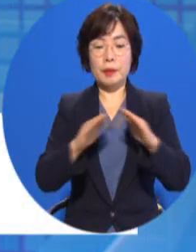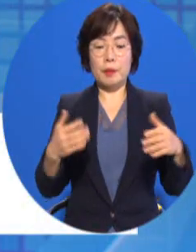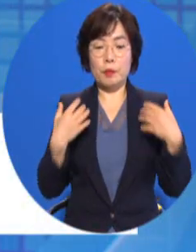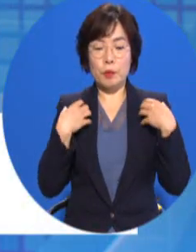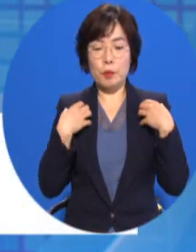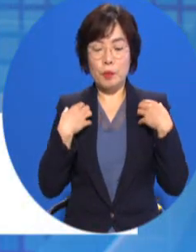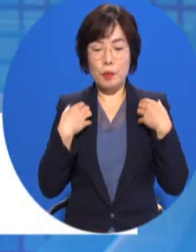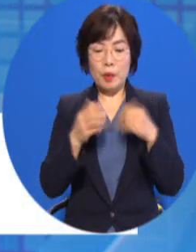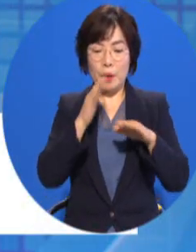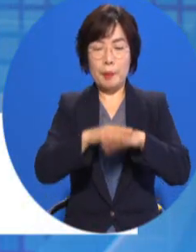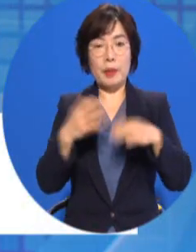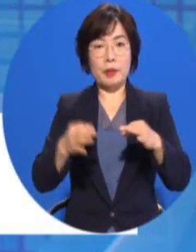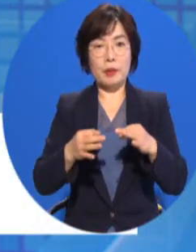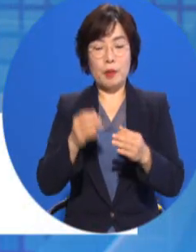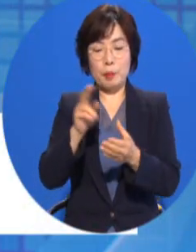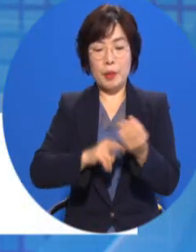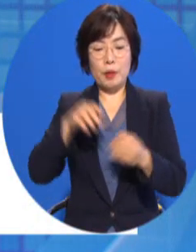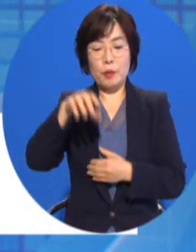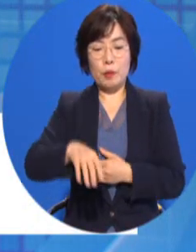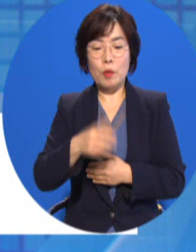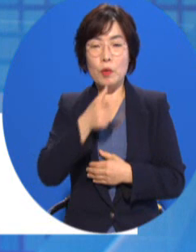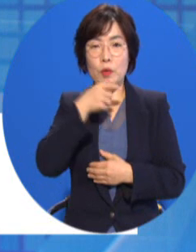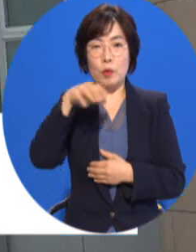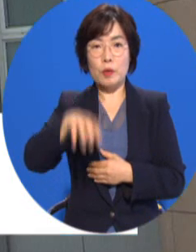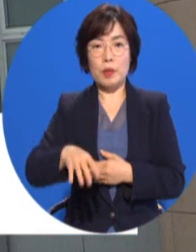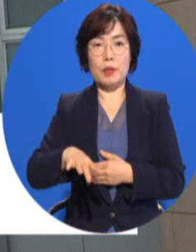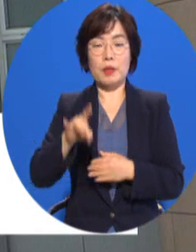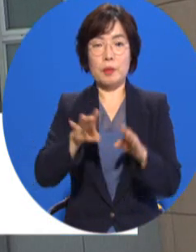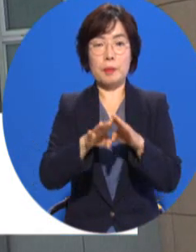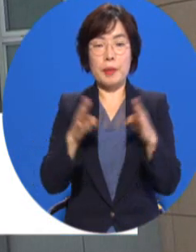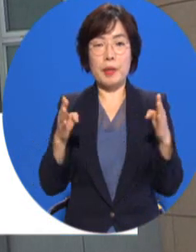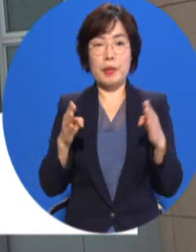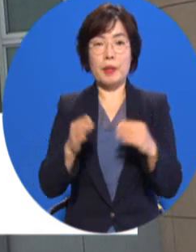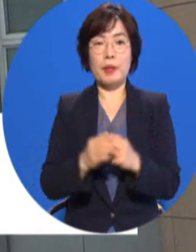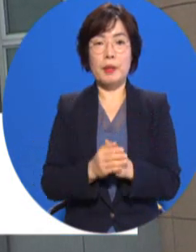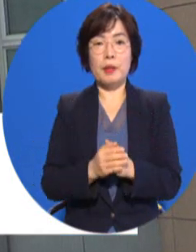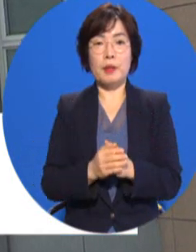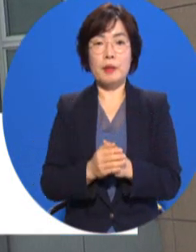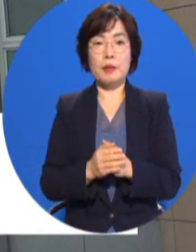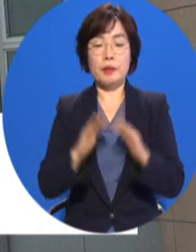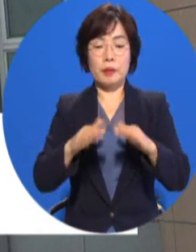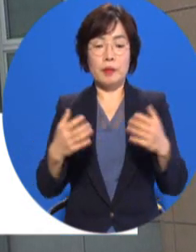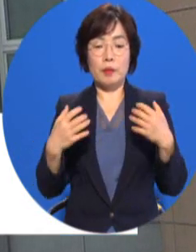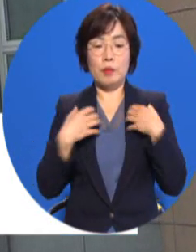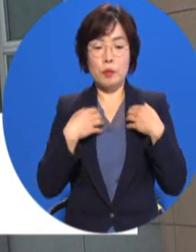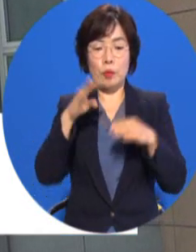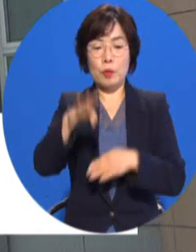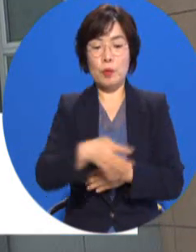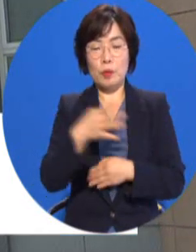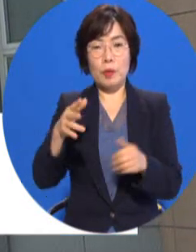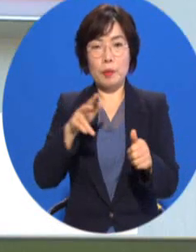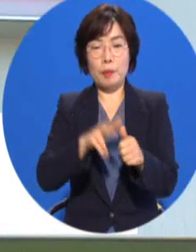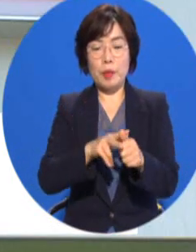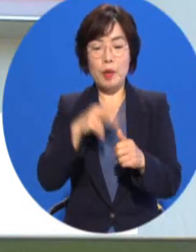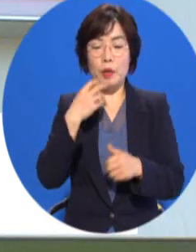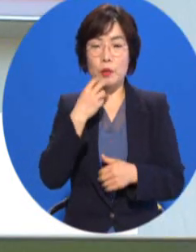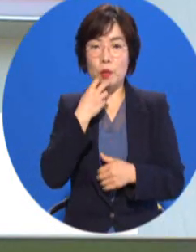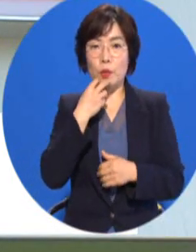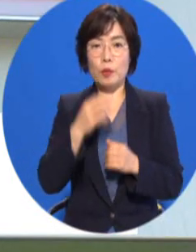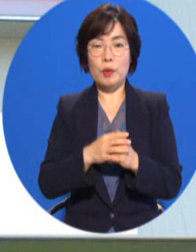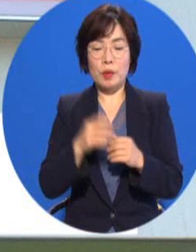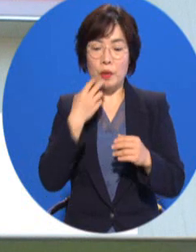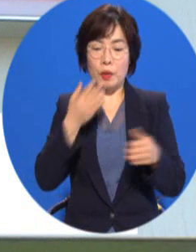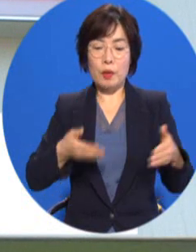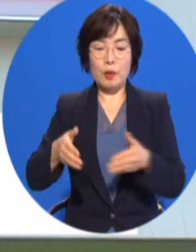전라남도 로컬푸드 직매장이 수도권에 처음으로 문을 열었습니다. 전라남도는 롯데슈퍼 서울 목동점과